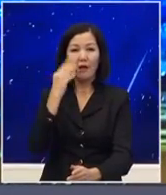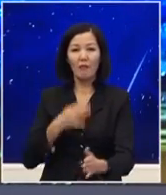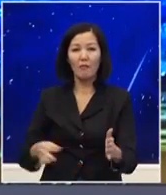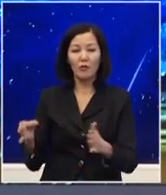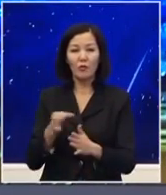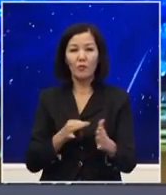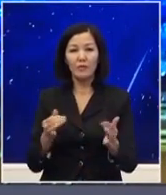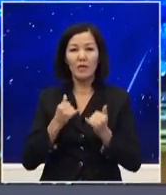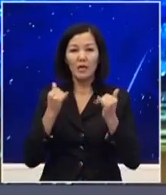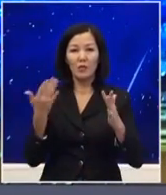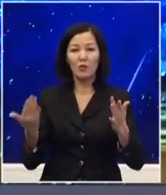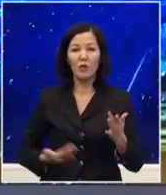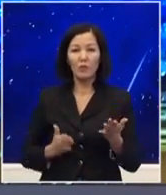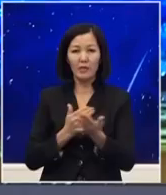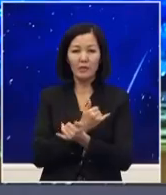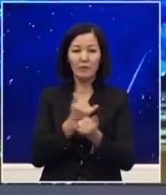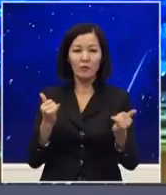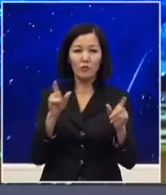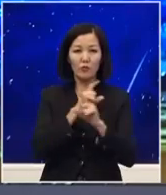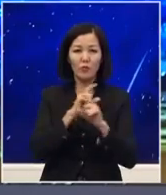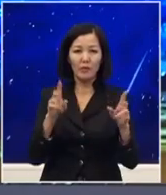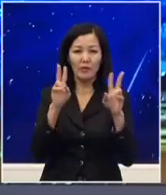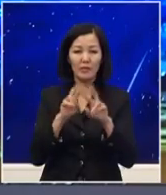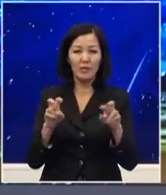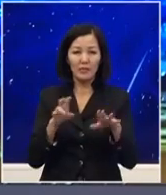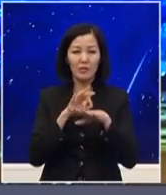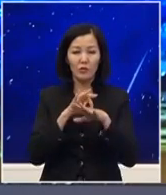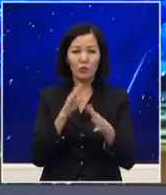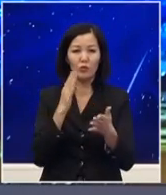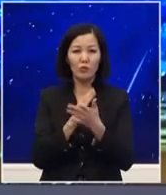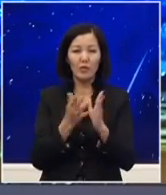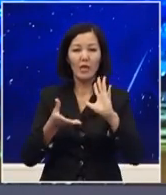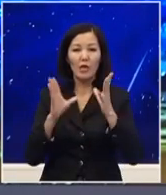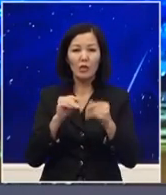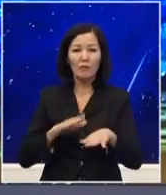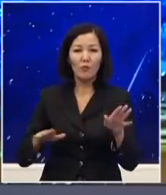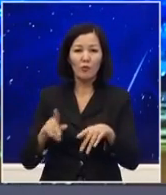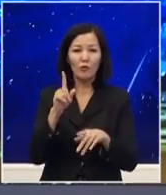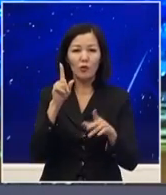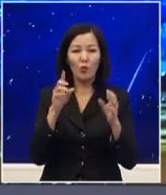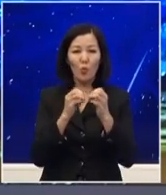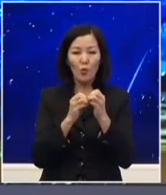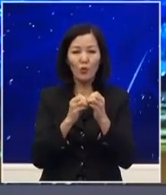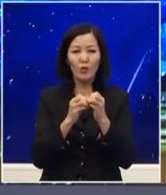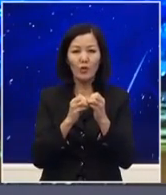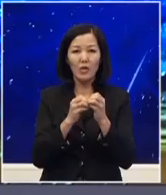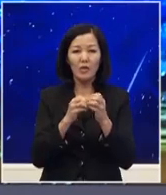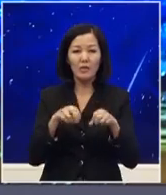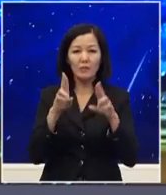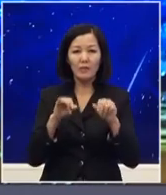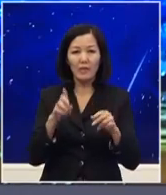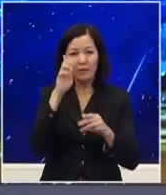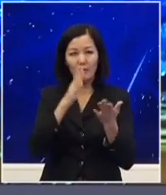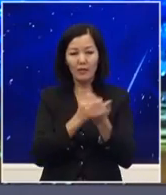Стандартқа сәйкестік. Алматы облысында арнаулы әлеуметтік қызмет көрсету мекемелеріне тексерістер жүргізіліп жатыр. Жалпы өңірде 10 арнаулы